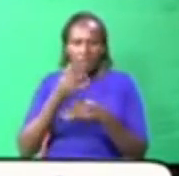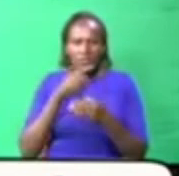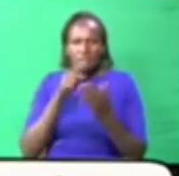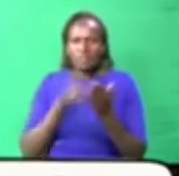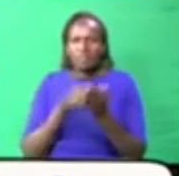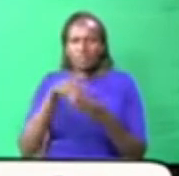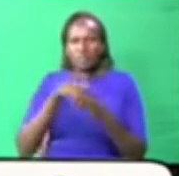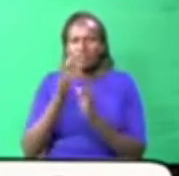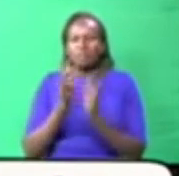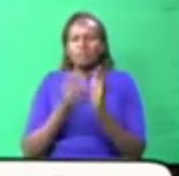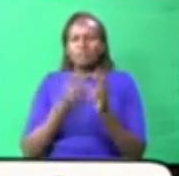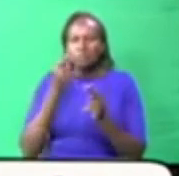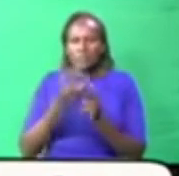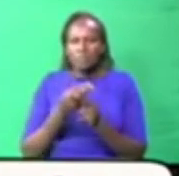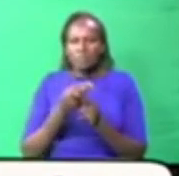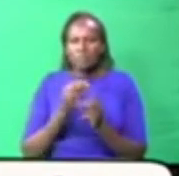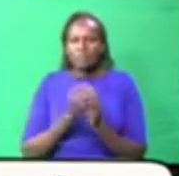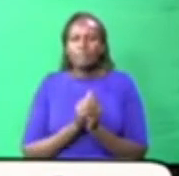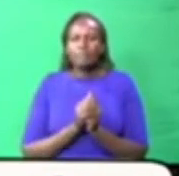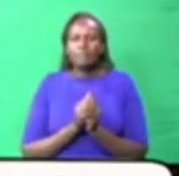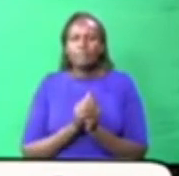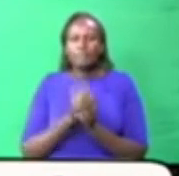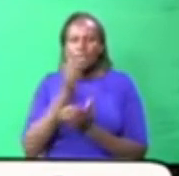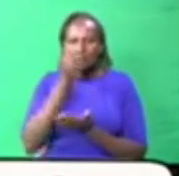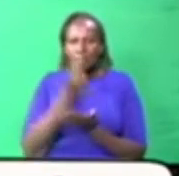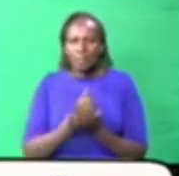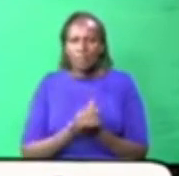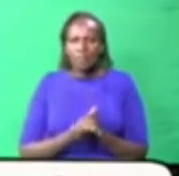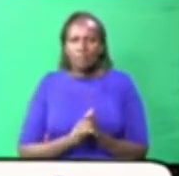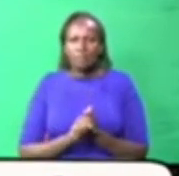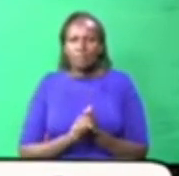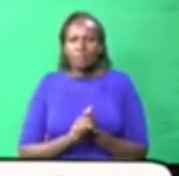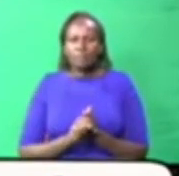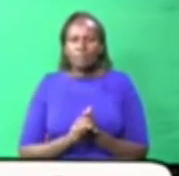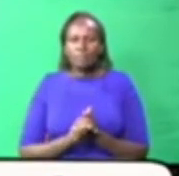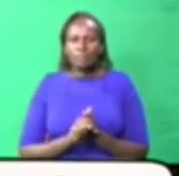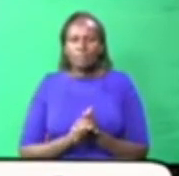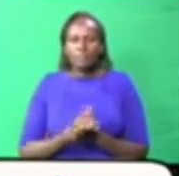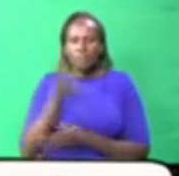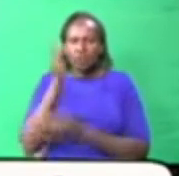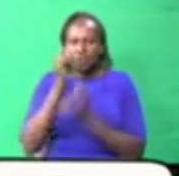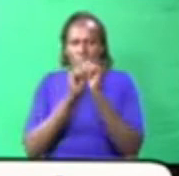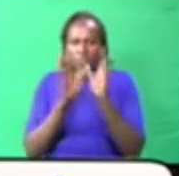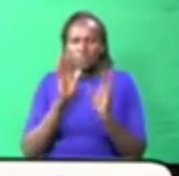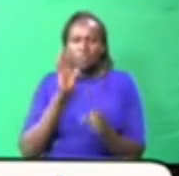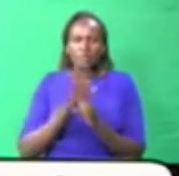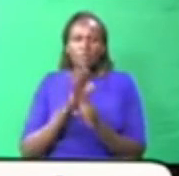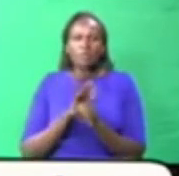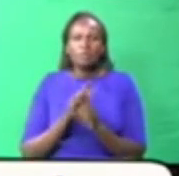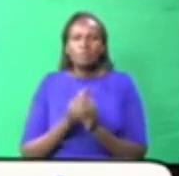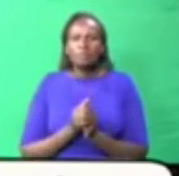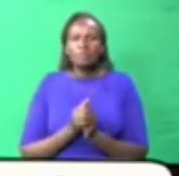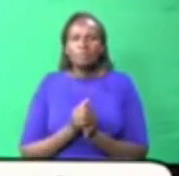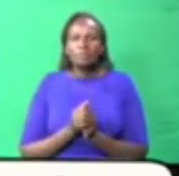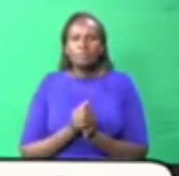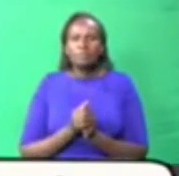in Jesus' mighty name. Amen. Amen. Shalom. God bless you so much. Amen.